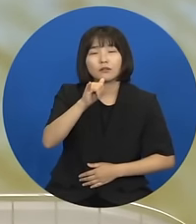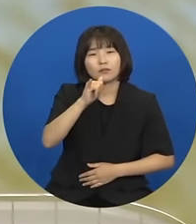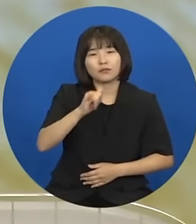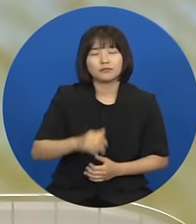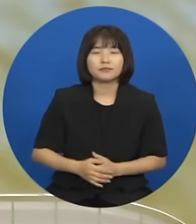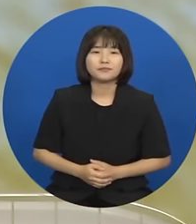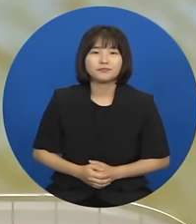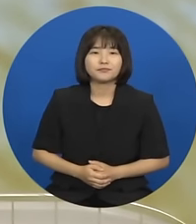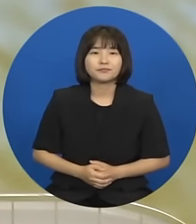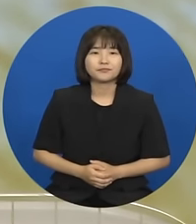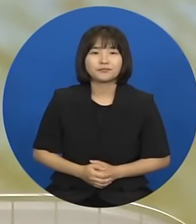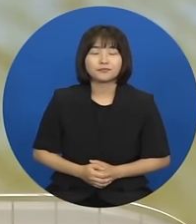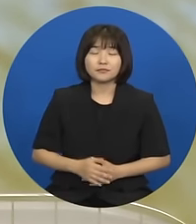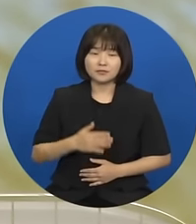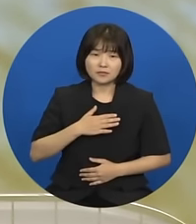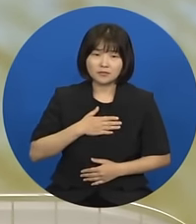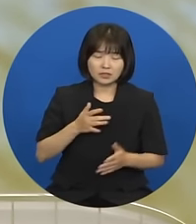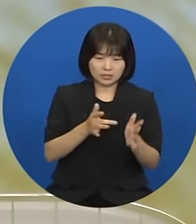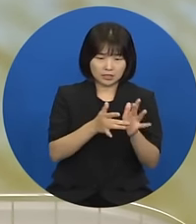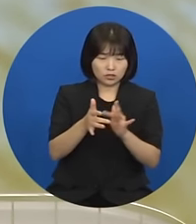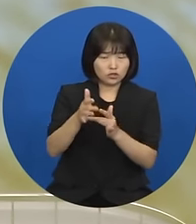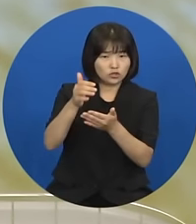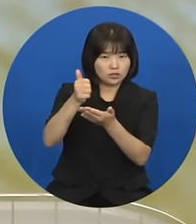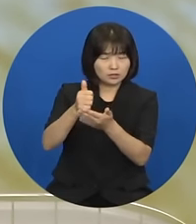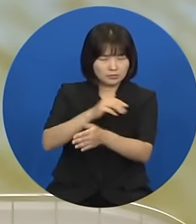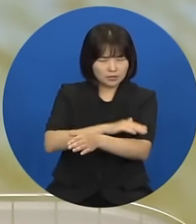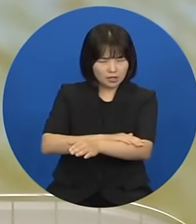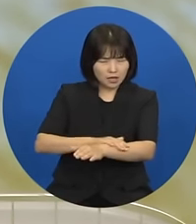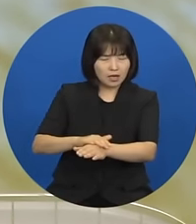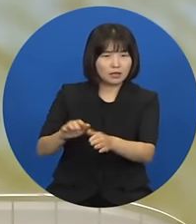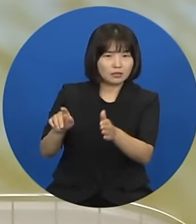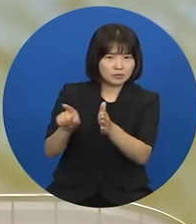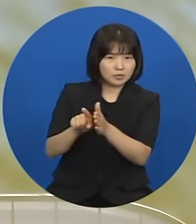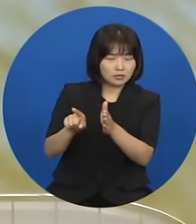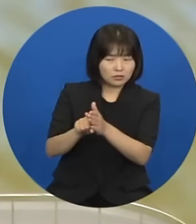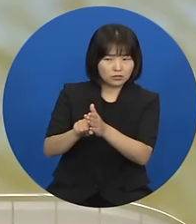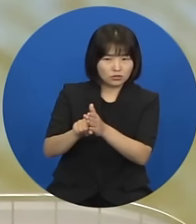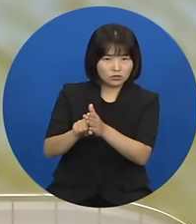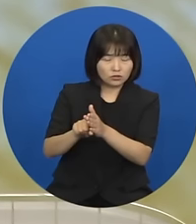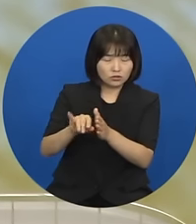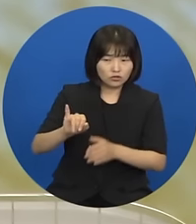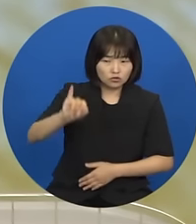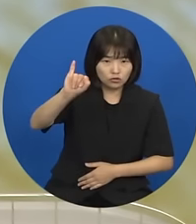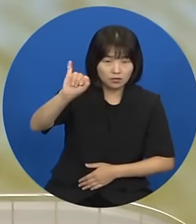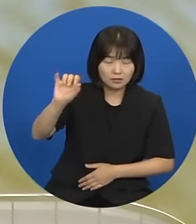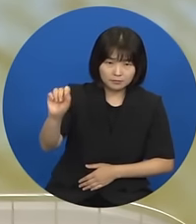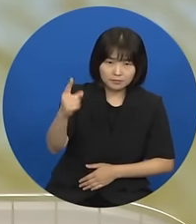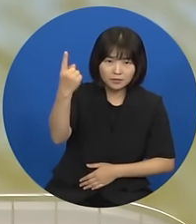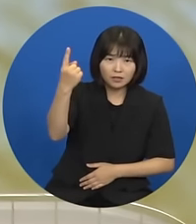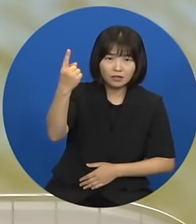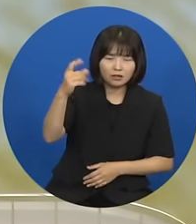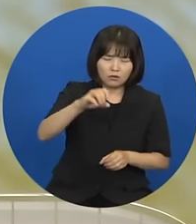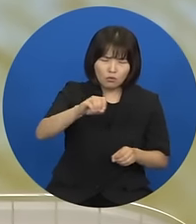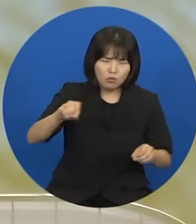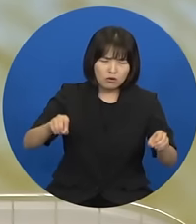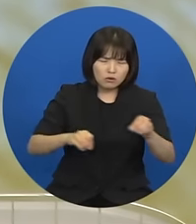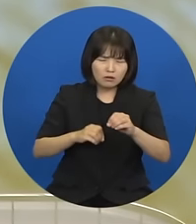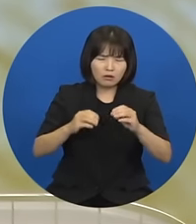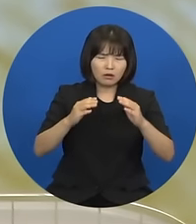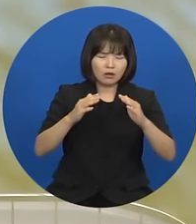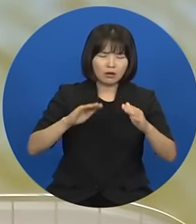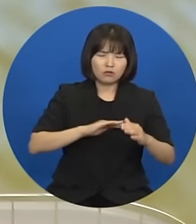저는 예수님을 잘 믿은 누나로 인하여 오히려 망해버린 것